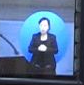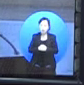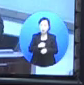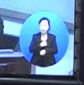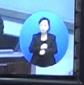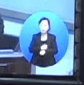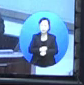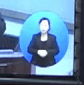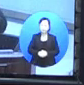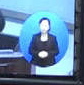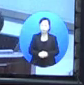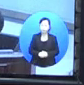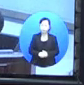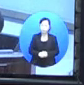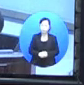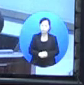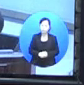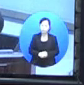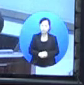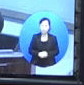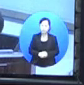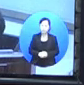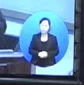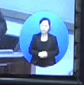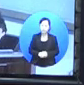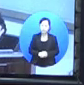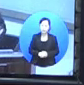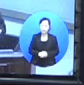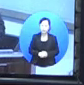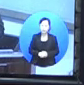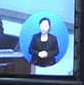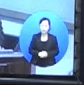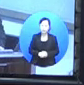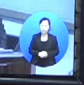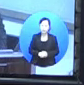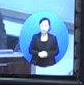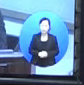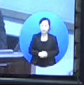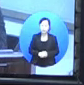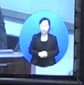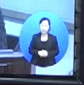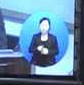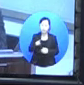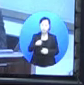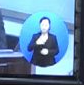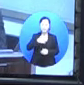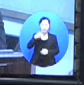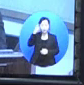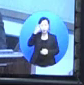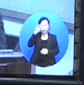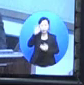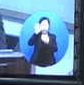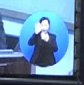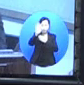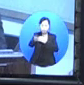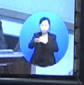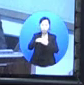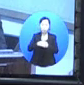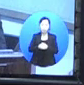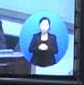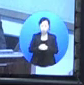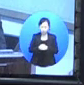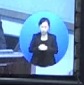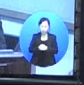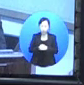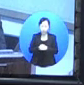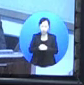적극 동의합니다. 그런데 본 의원의 생각은 앞으로 미래로 나아가기 위해서는 우리가 먼저 잘못을 짚고